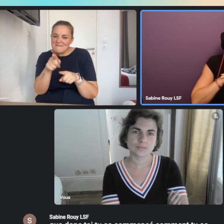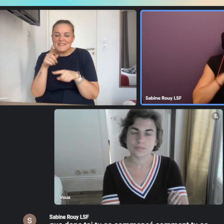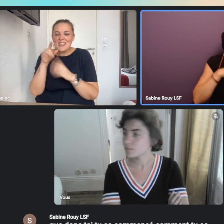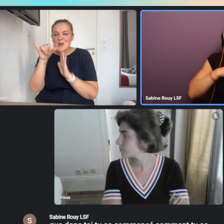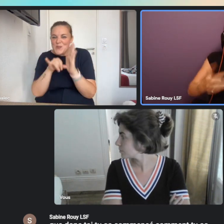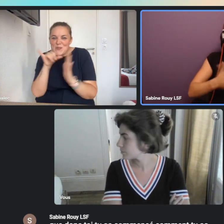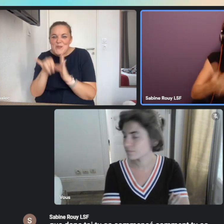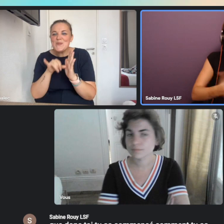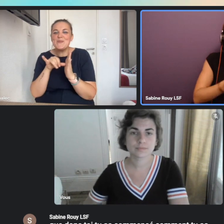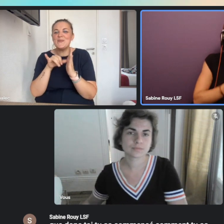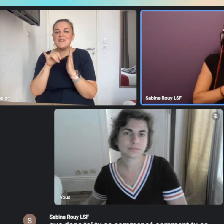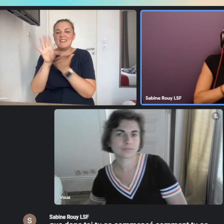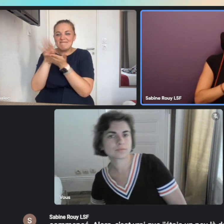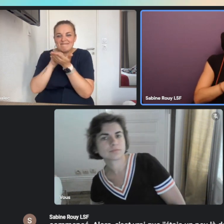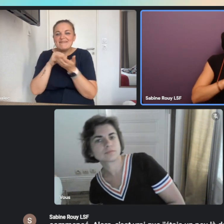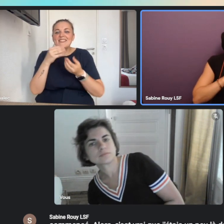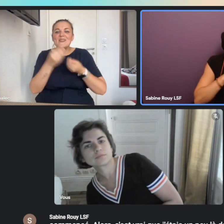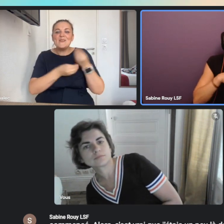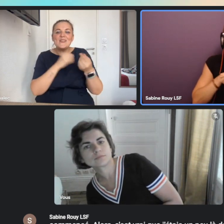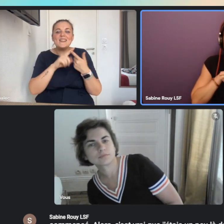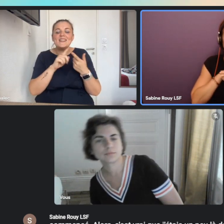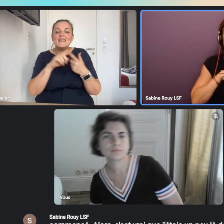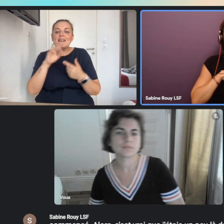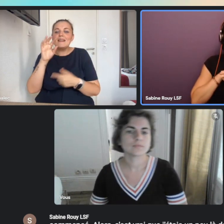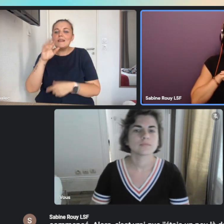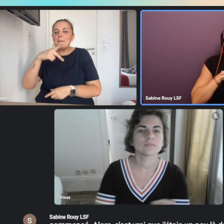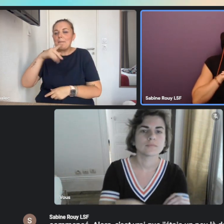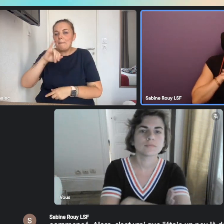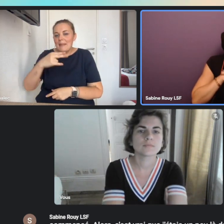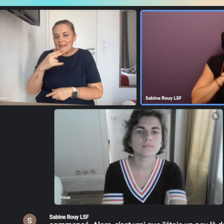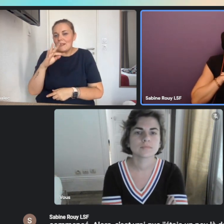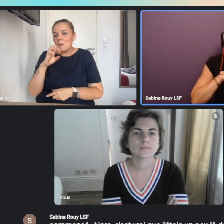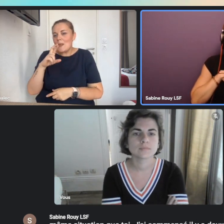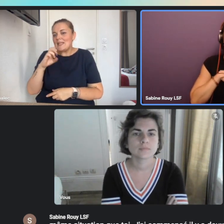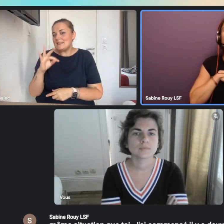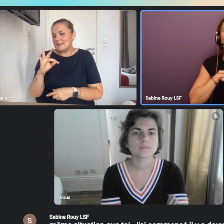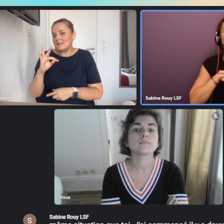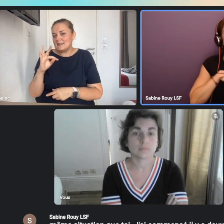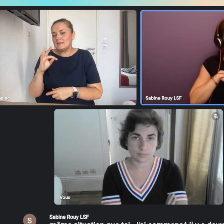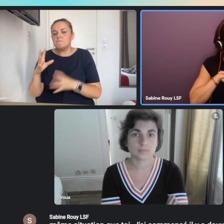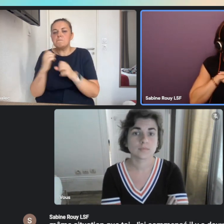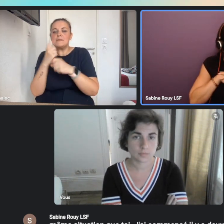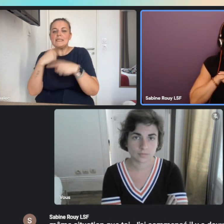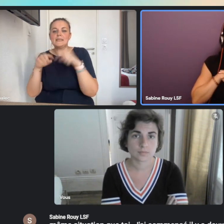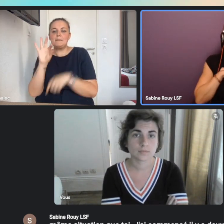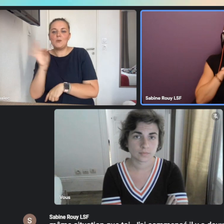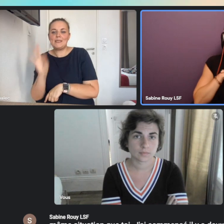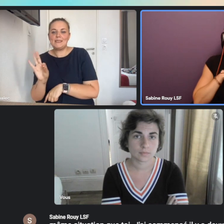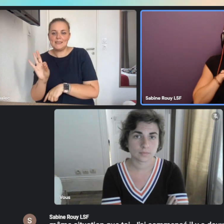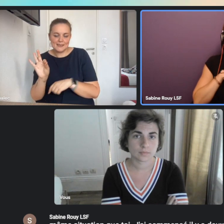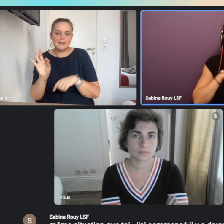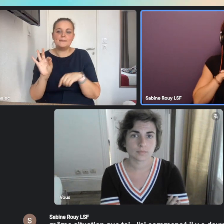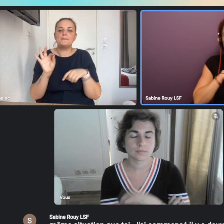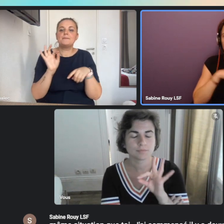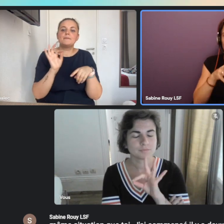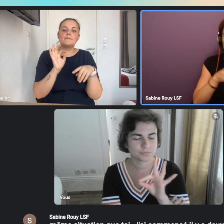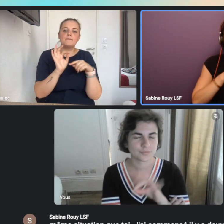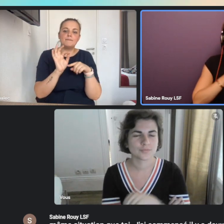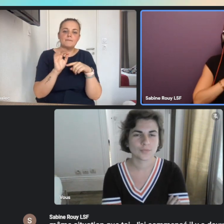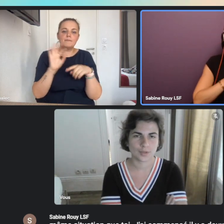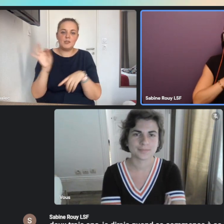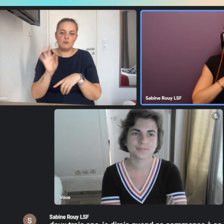Donc j'étais très attirée, un peu comme toi. J'ai vu des tutos sur YouTube, des modèles, sur Pinterest aussi de la même façon. Pinterest,